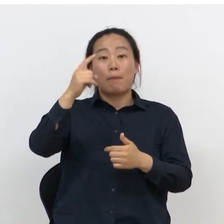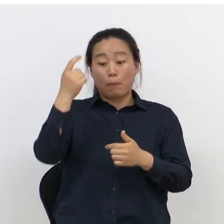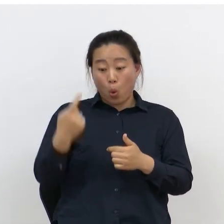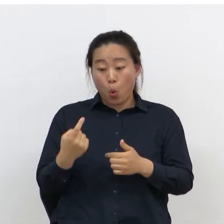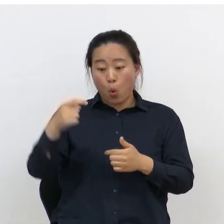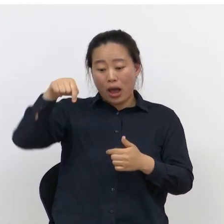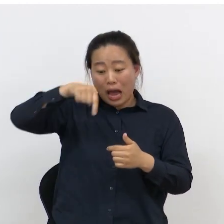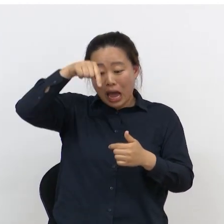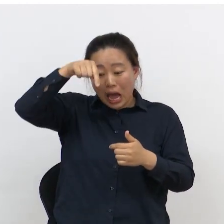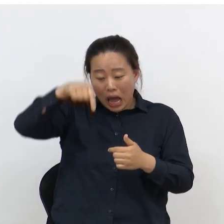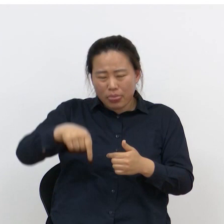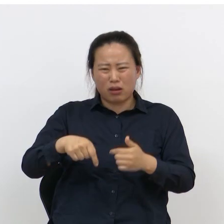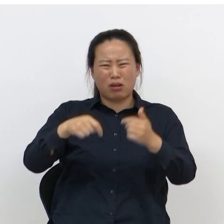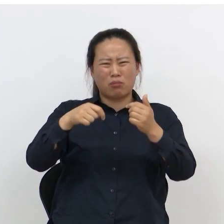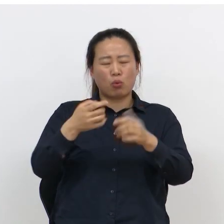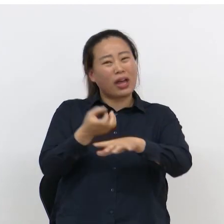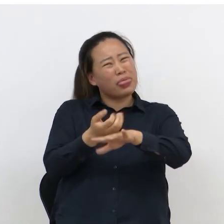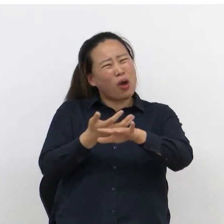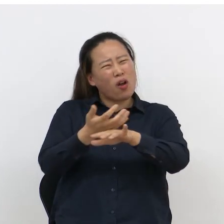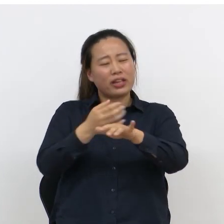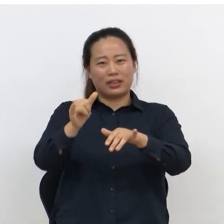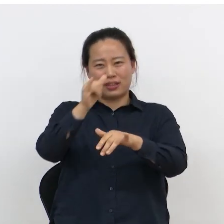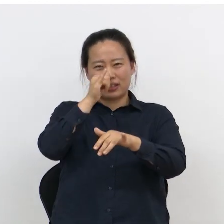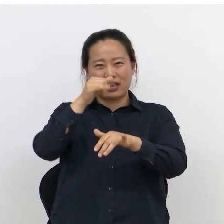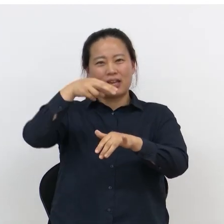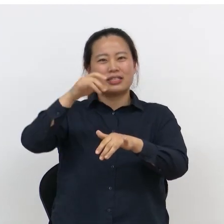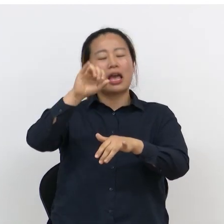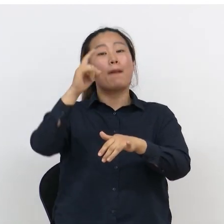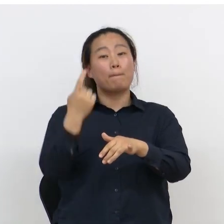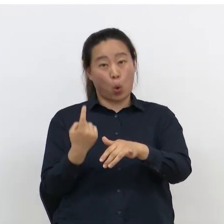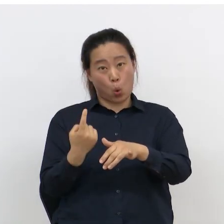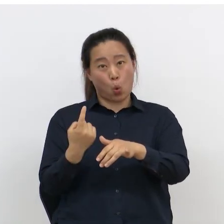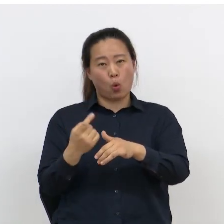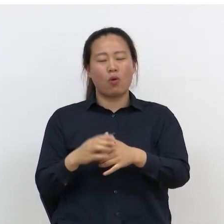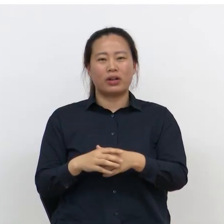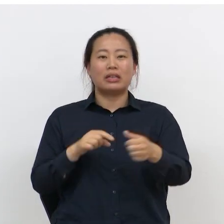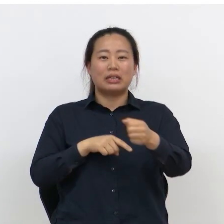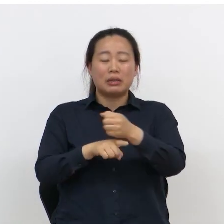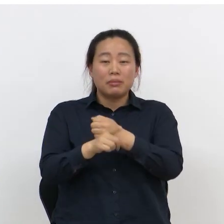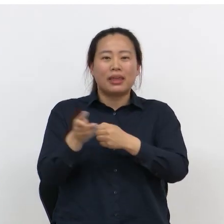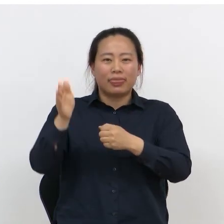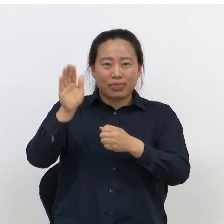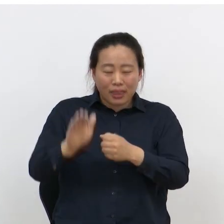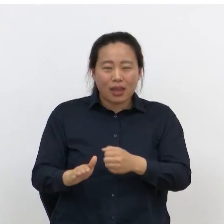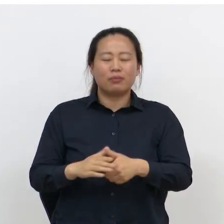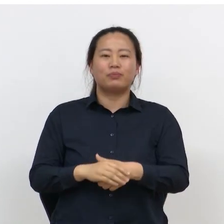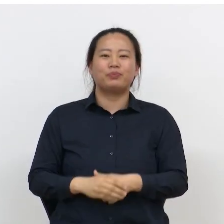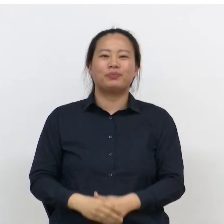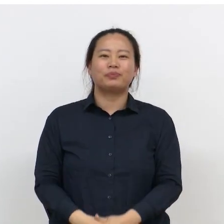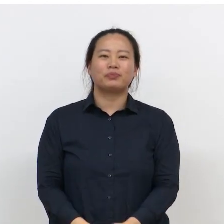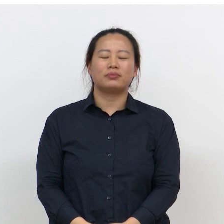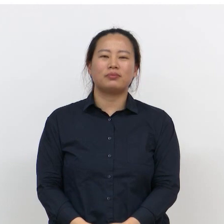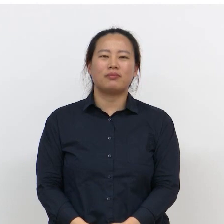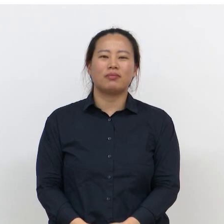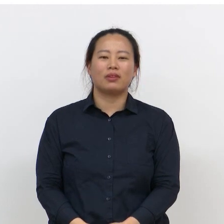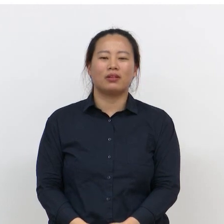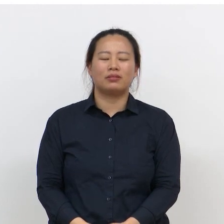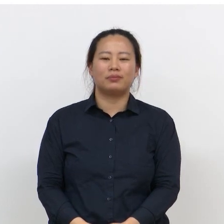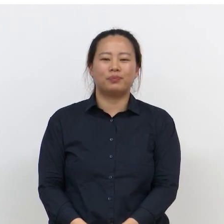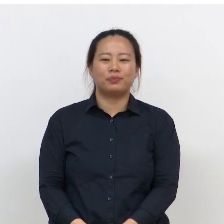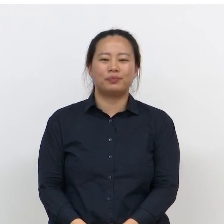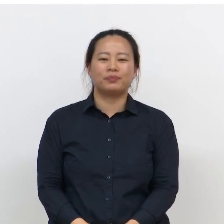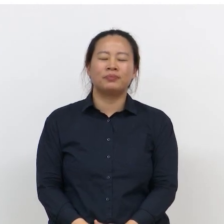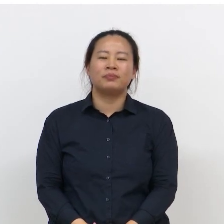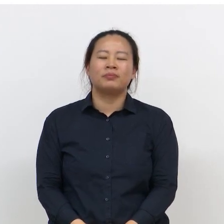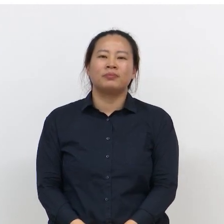머리에 털난 세포라는 뜻이거든요. 유모, 이슬유, 털모, 머리털이 난 안쪽에 있는 세포다